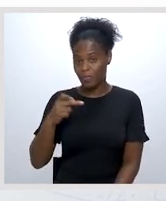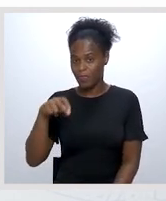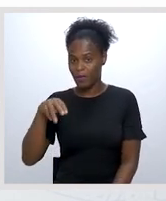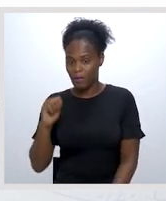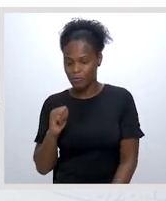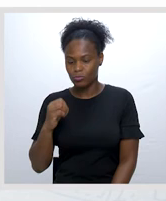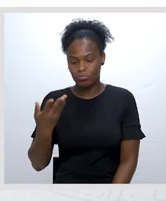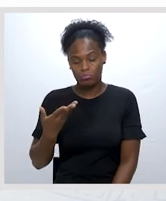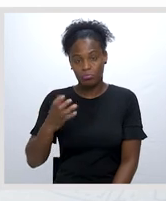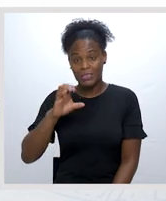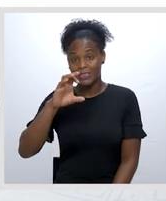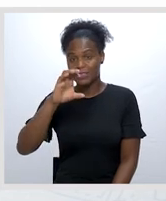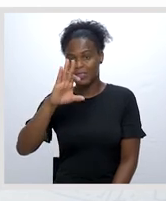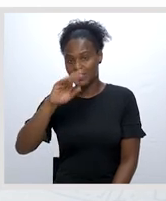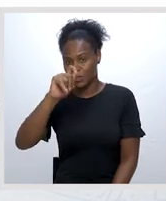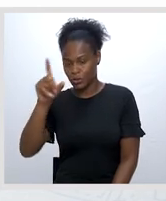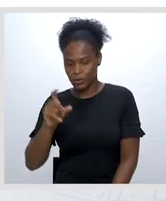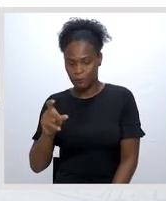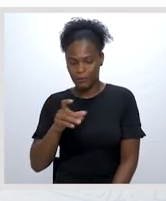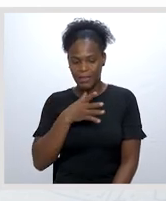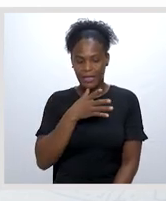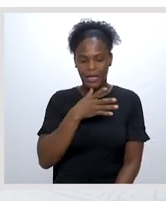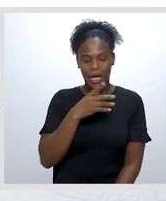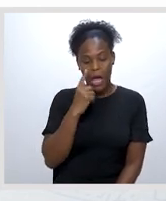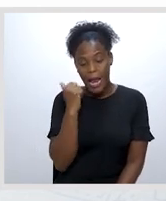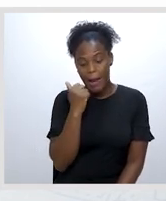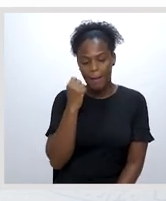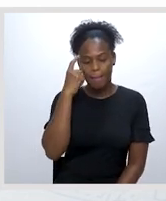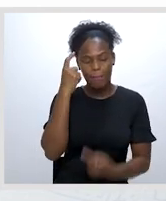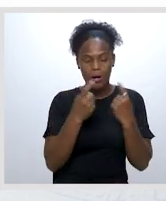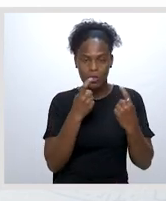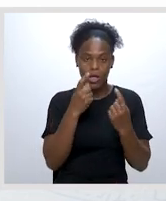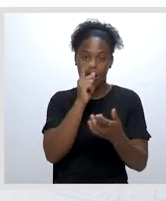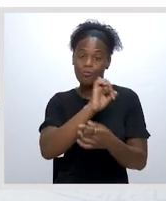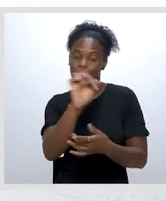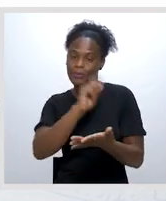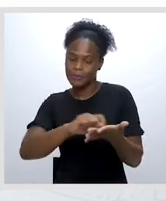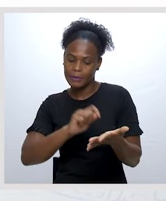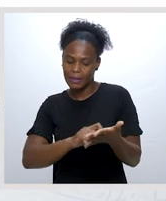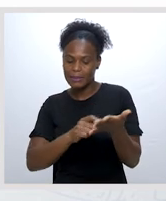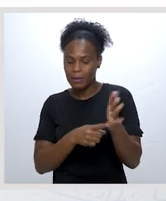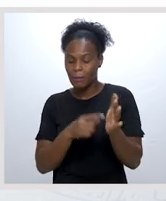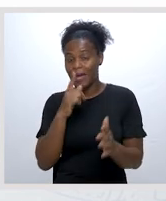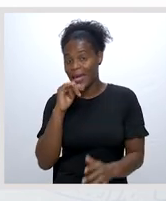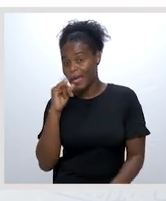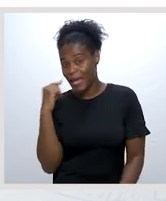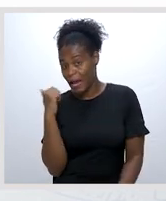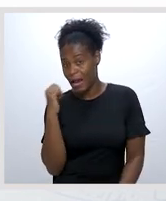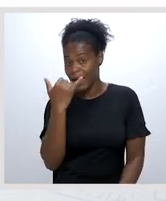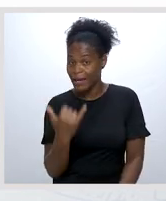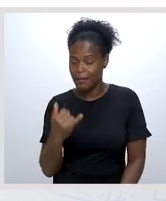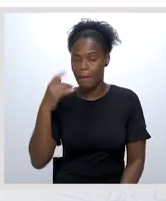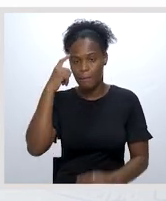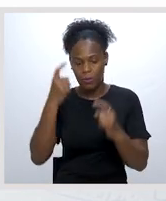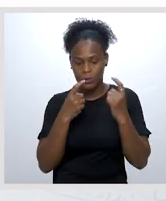pensent. Prochain exemple, Adilson pense au film d'hier. Adilson y pense. Et